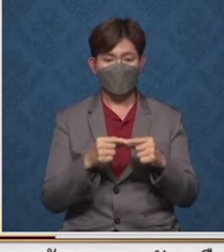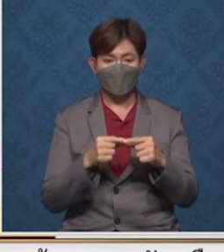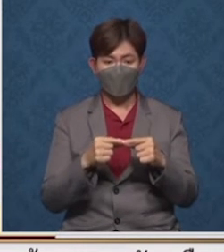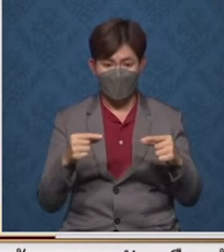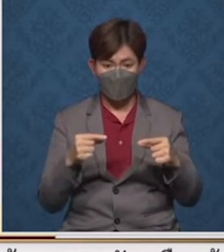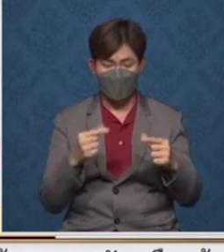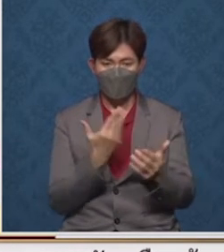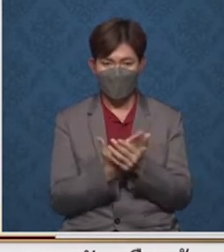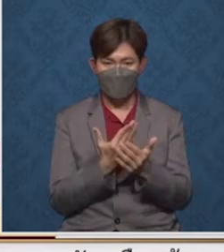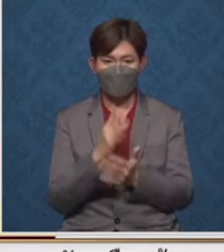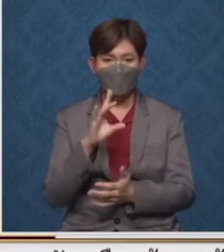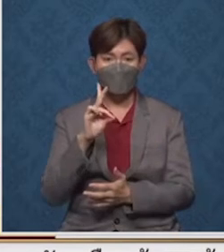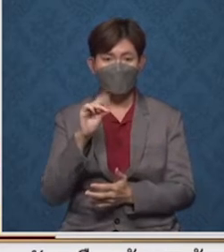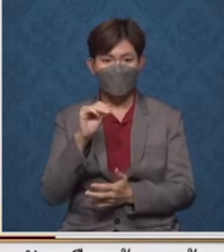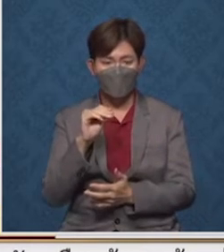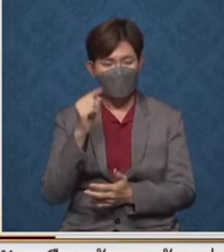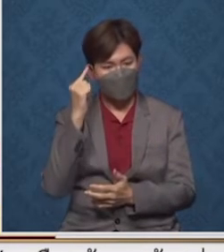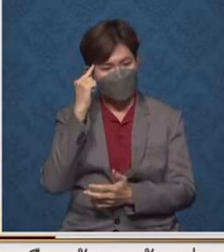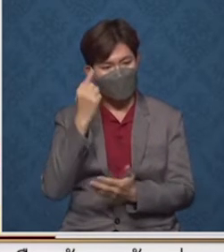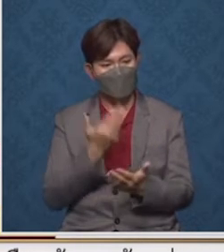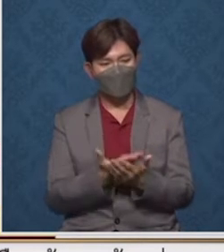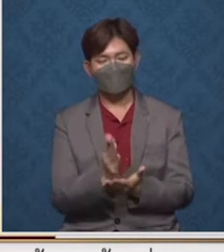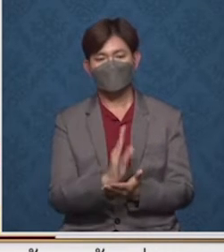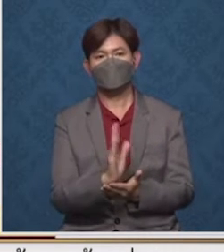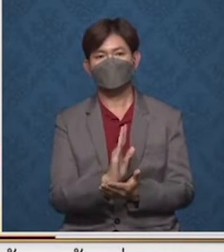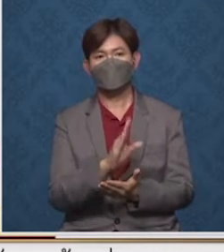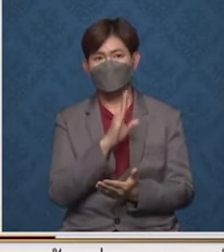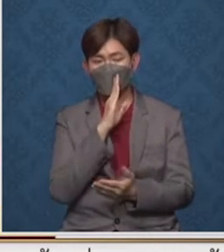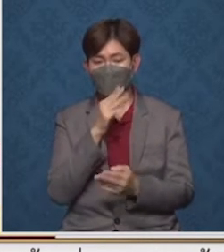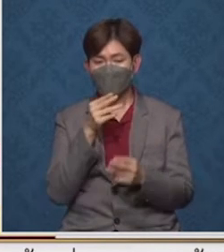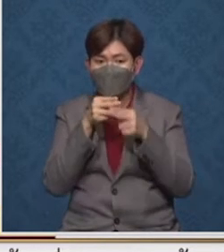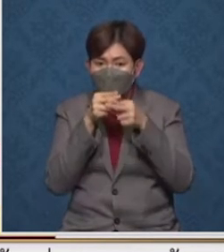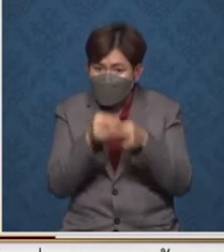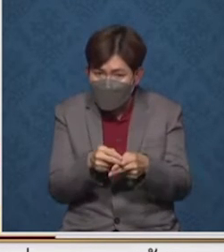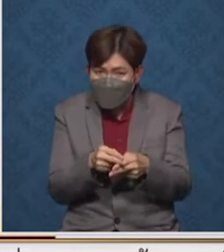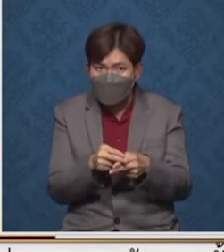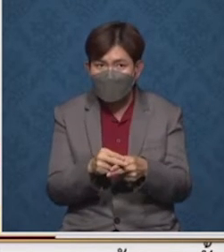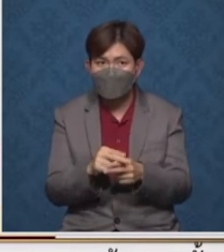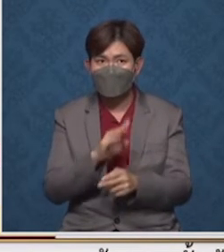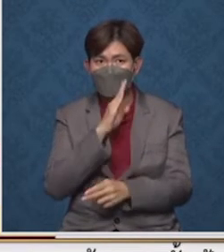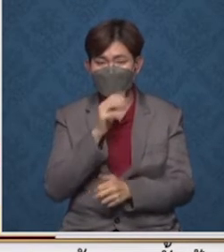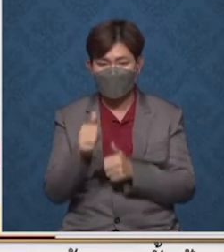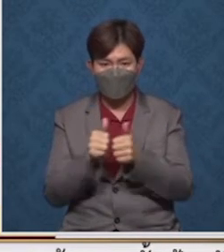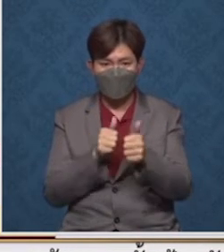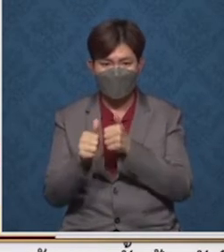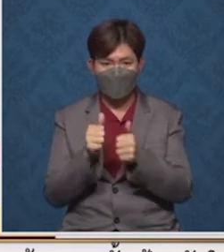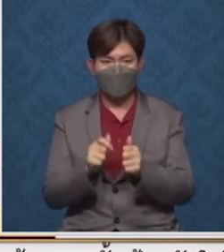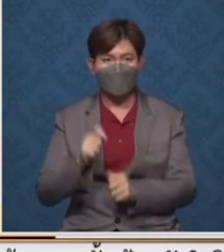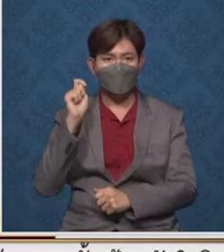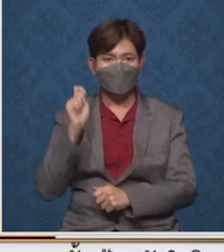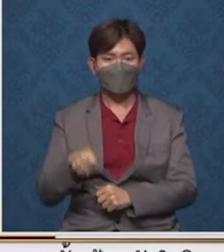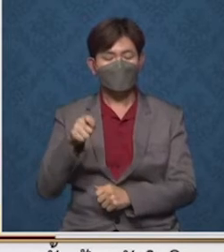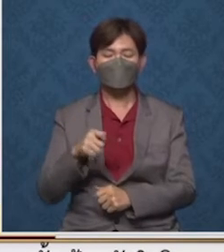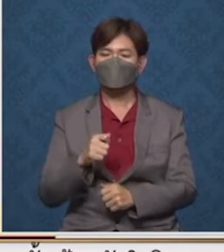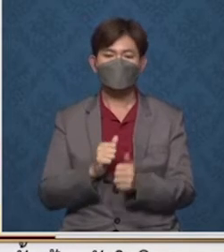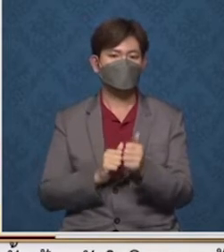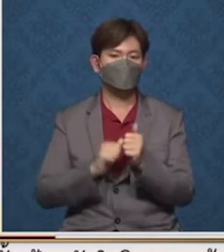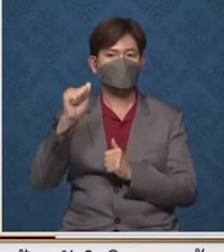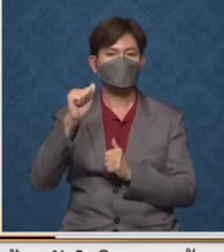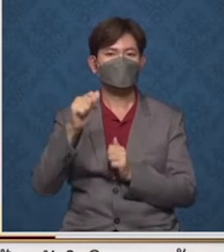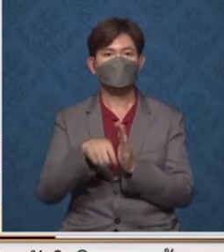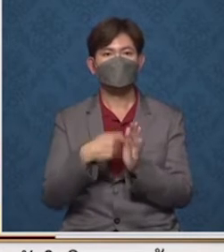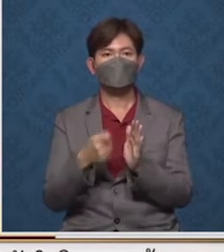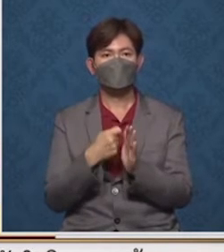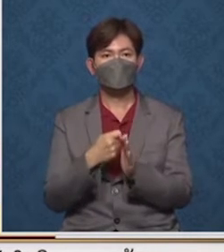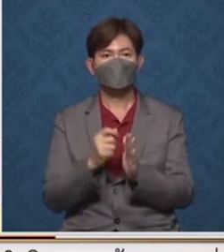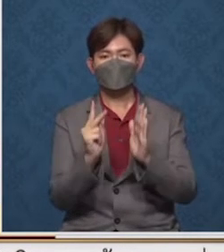เนี้ยจะไม่ได้รับการเลือกถ้าเลือกเจาะจงถ้าเข้าสู่การประมูลคัดเลือกอย่างไรก็ชนะก็